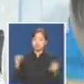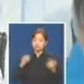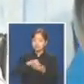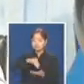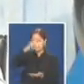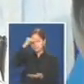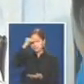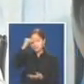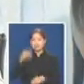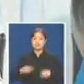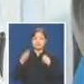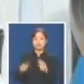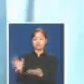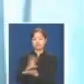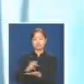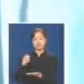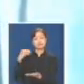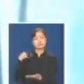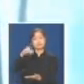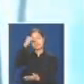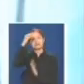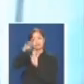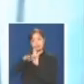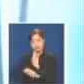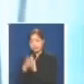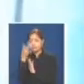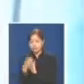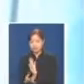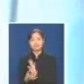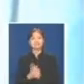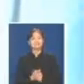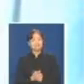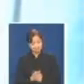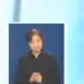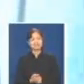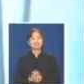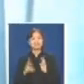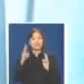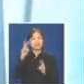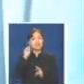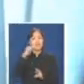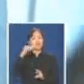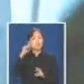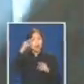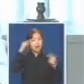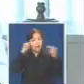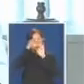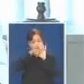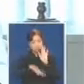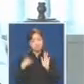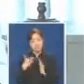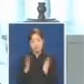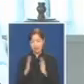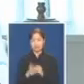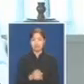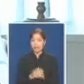านมีให้กับระดับนี้มีอะไรบ้างคะท่านนายกคะ ถ้าพูดเรื่องนโยบายคงจะมีเยอะนะครับ เอา หลักๆก่อนนะครับเมื่อกี้ตอน